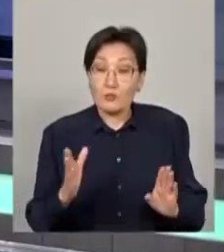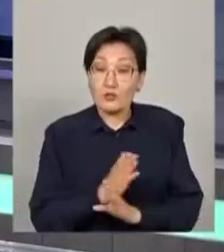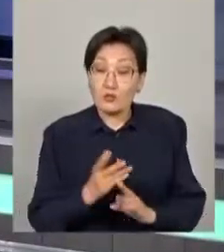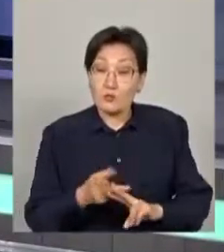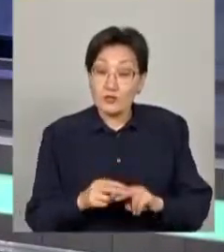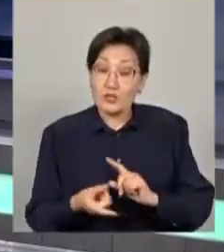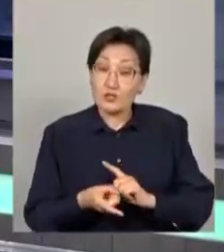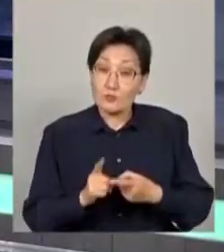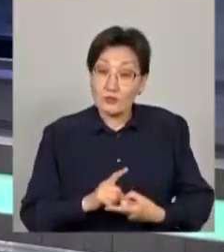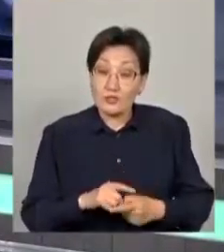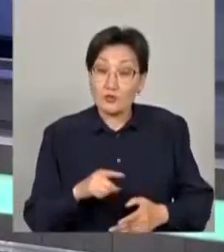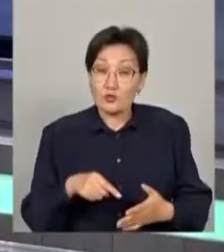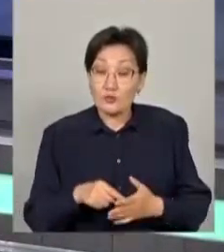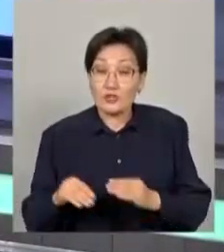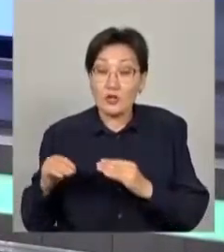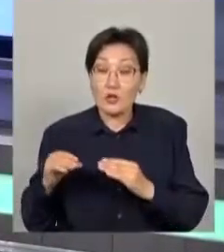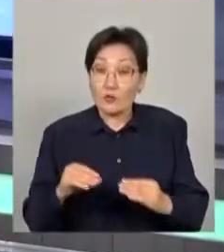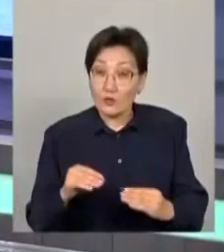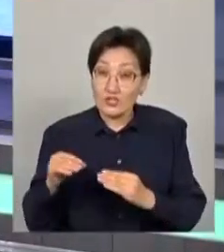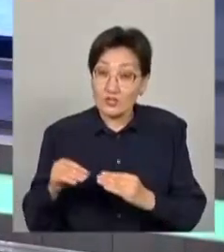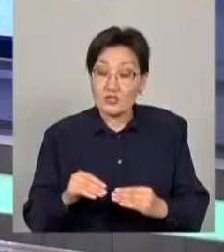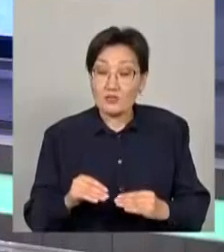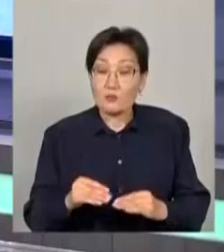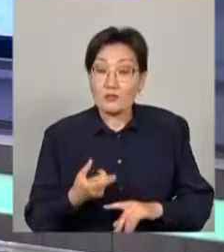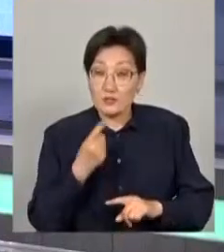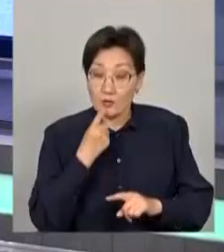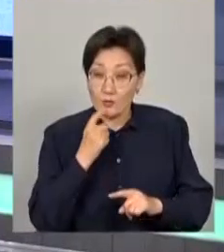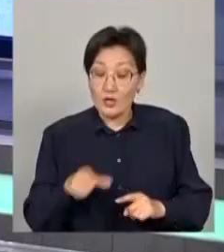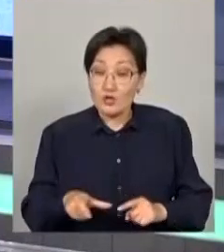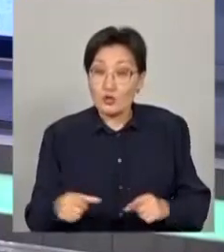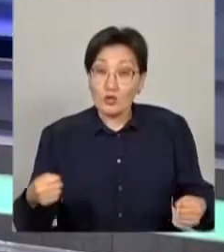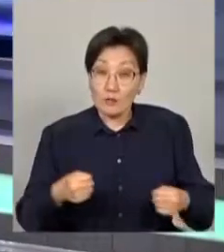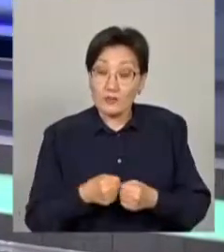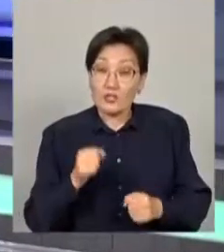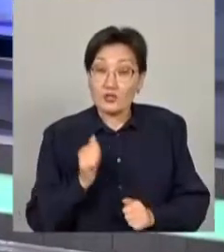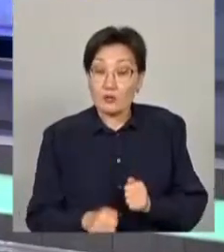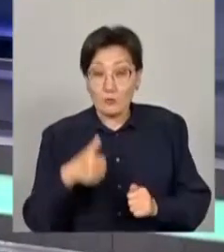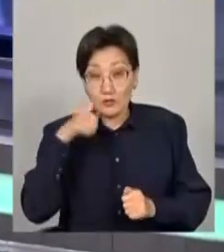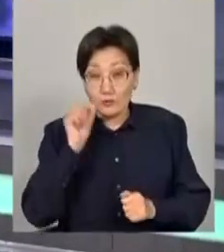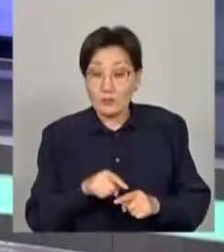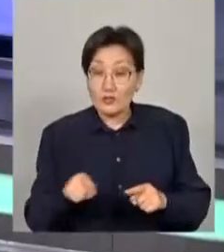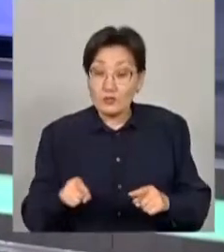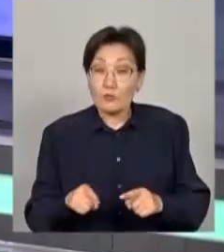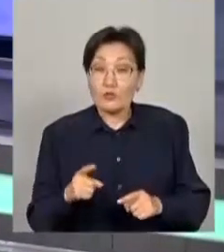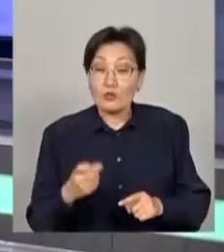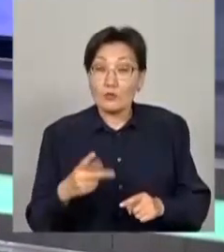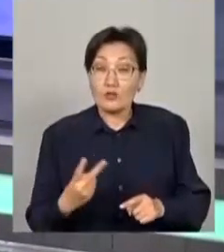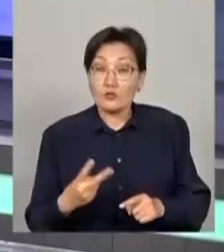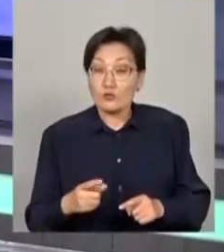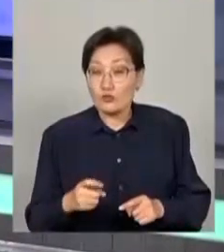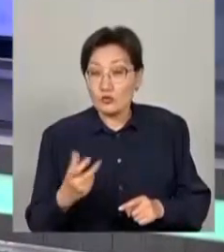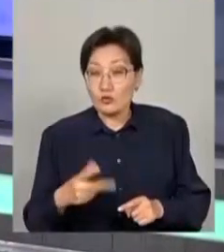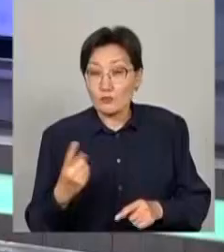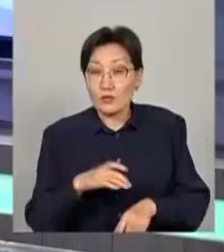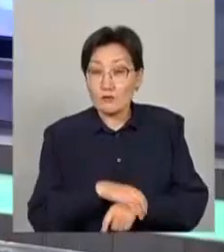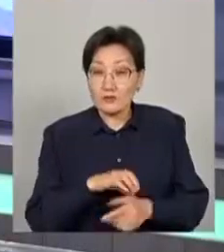бұл тосын мінезінен қалада көлік қозғалысы қиындап, жол апаты жиілеген. Кешелі бергі алай-дүлейде 131 жағдай